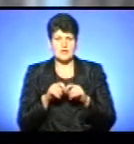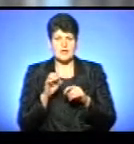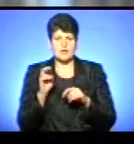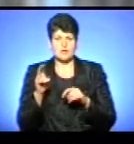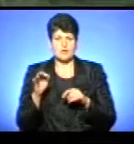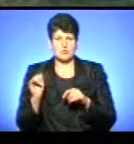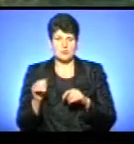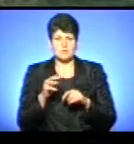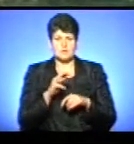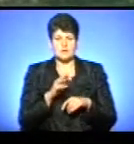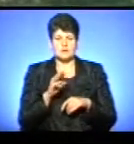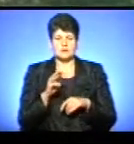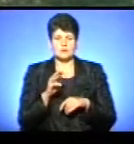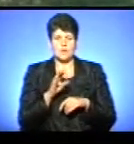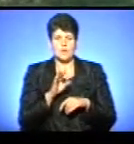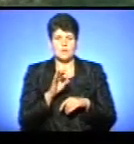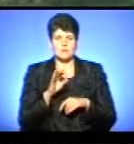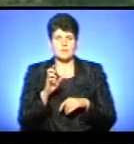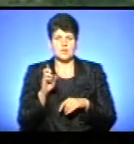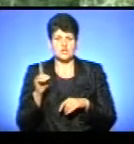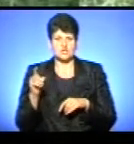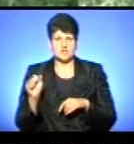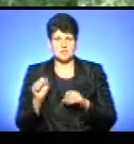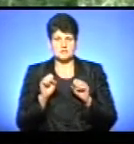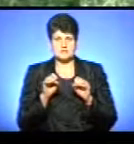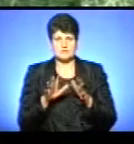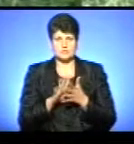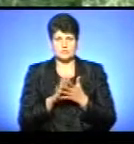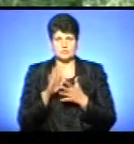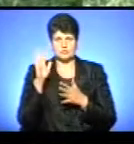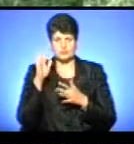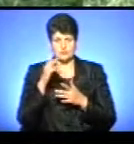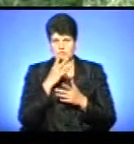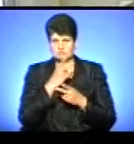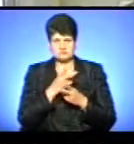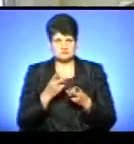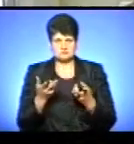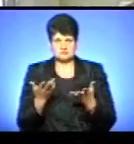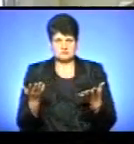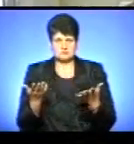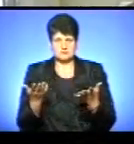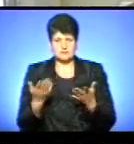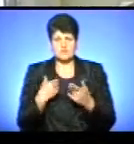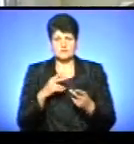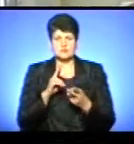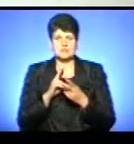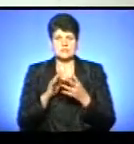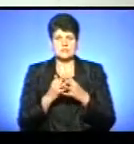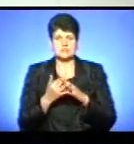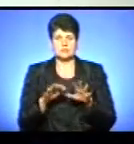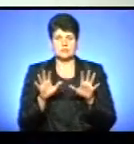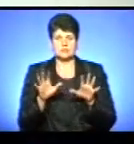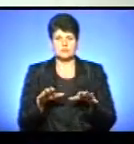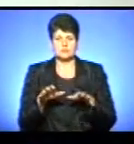Андрія Об'єщика зливали нечистоти. Візуальних ознак зливу не помітили. Ми зустрілися з сільським головою